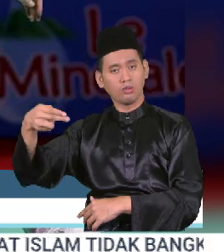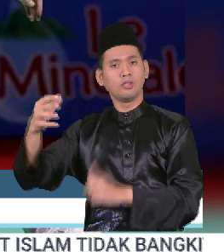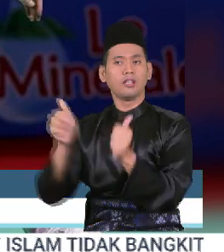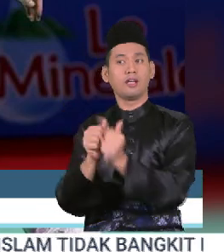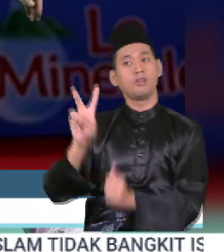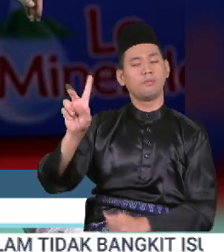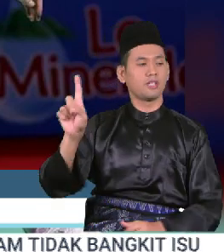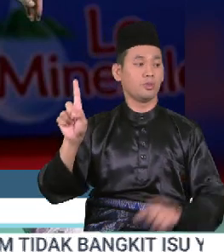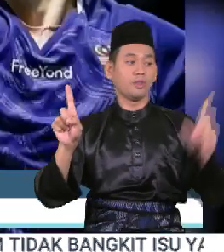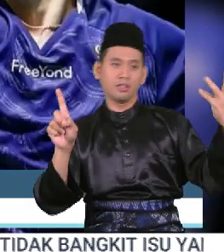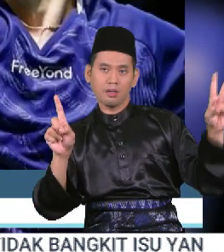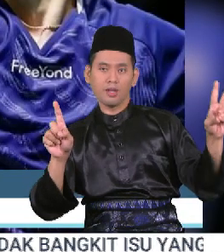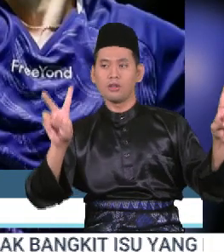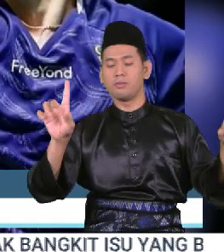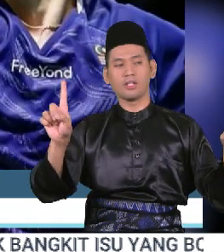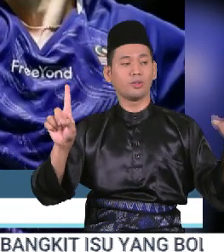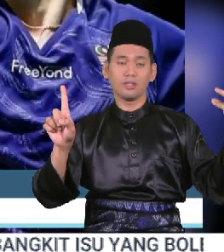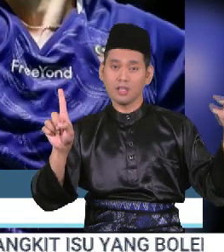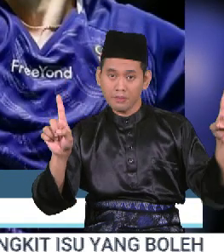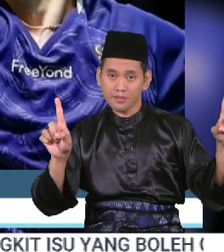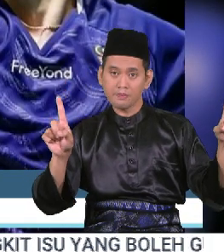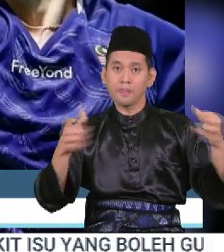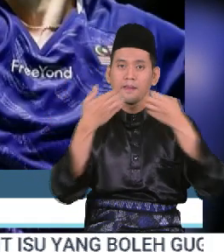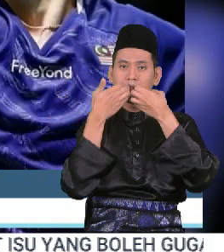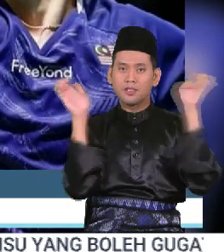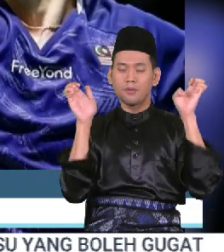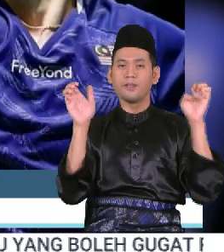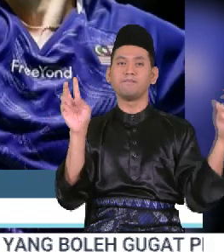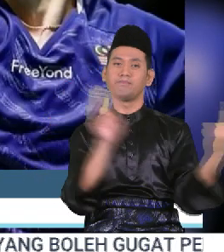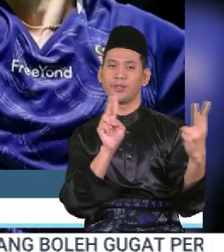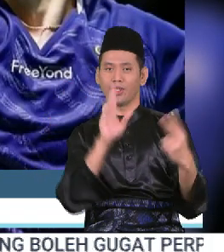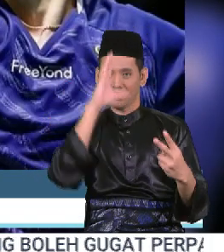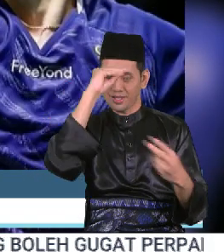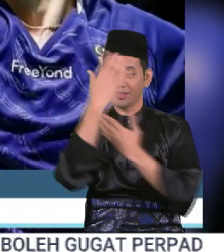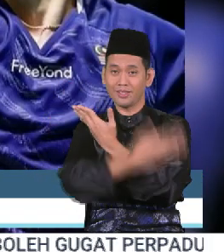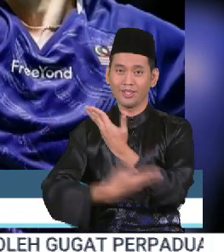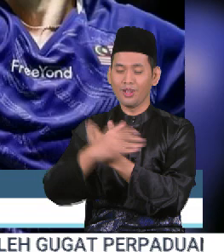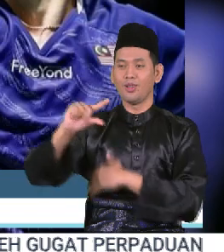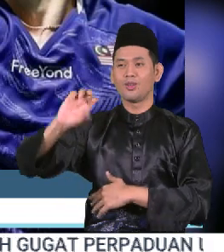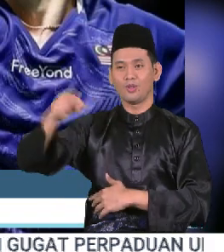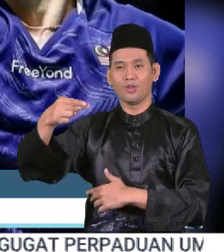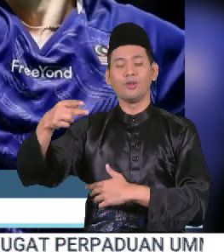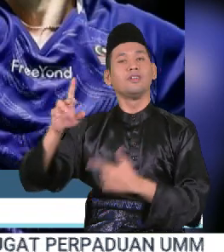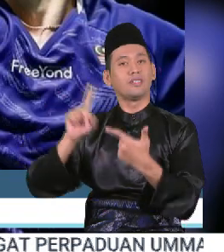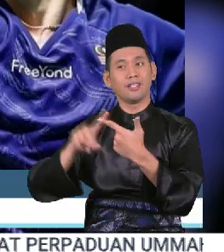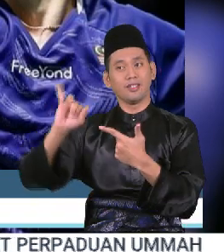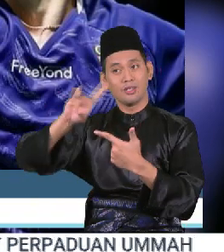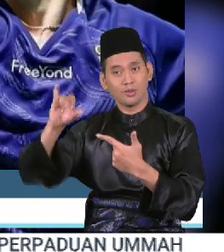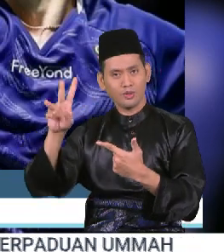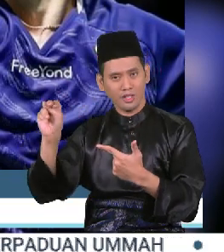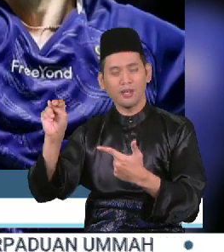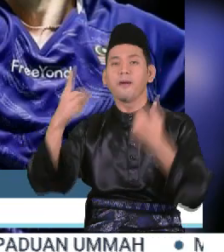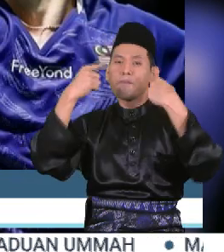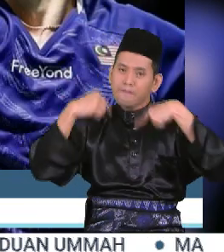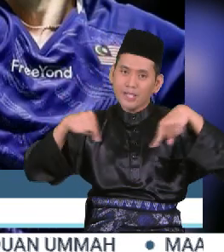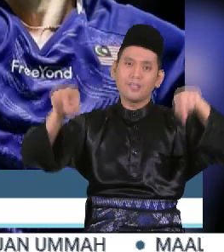dengan 21-16, 21-16. Turut cemerlang pasangan bergu lelaki negara Go Zi Fei, Izzuddin Rumsani yang